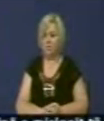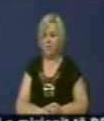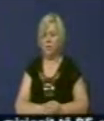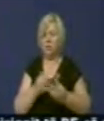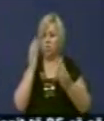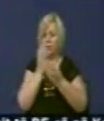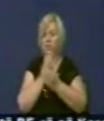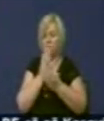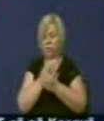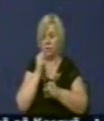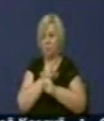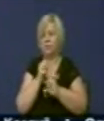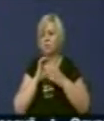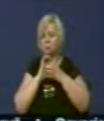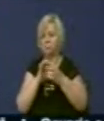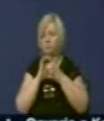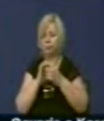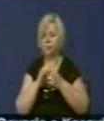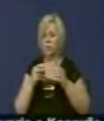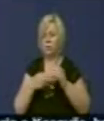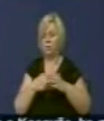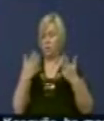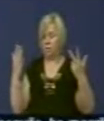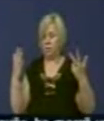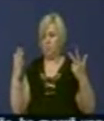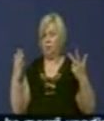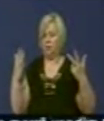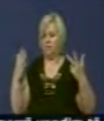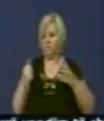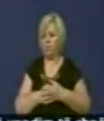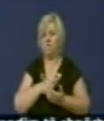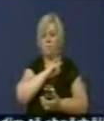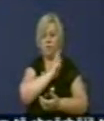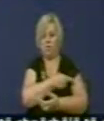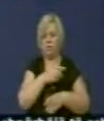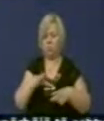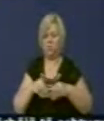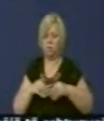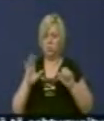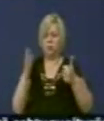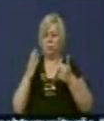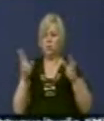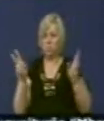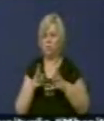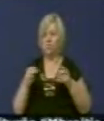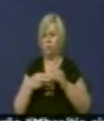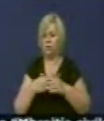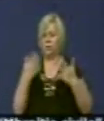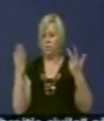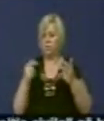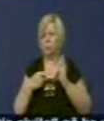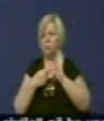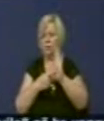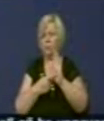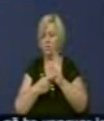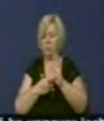t'i anashkaluar institucionet e Kosovës. Mirë po, fuqitë e tij ekzekutive, të cilët nuk janë të kufizuara as në gamën, as